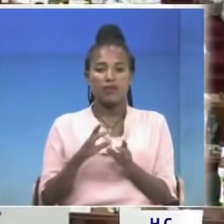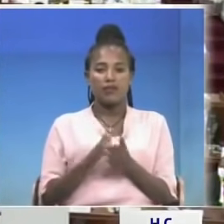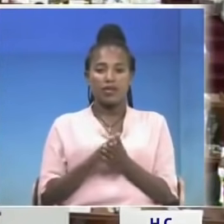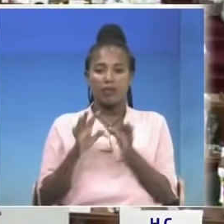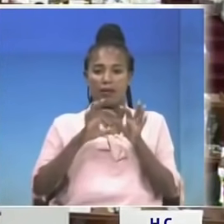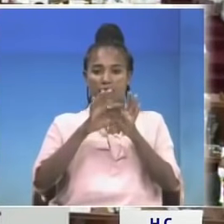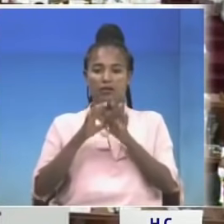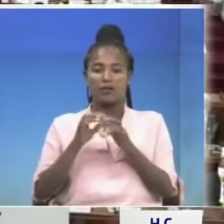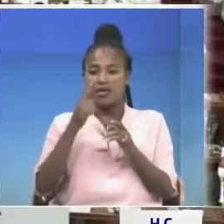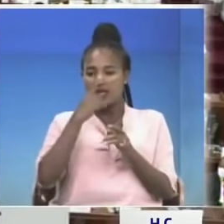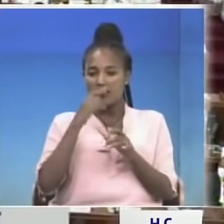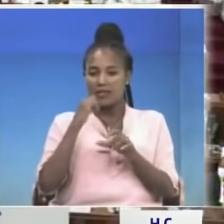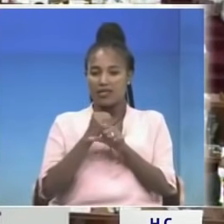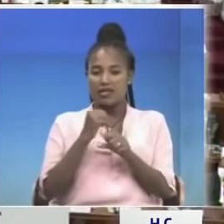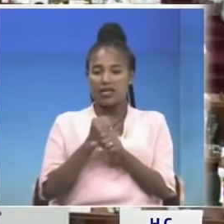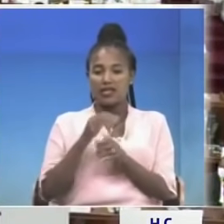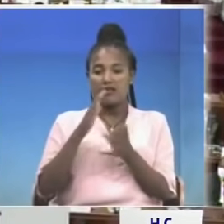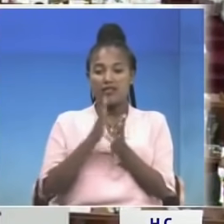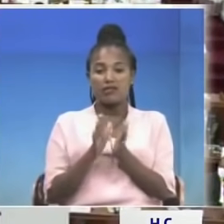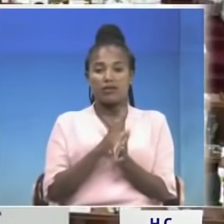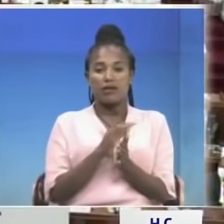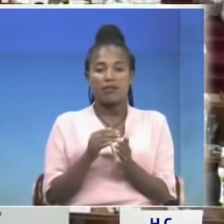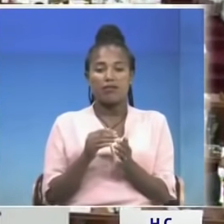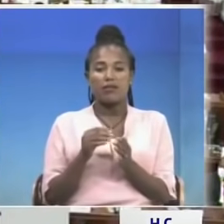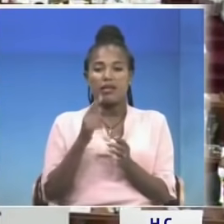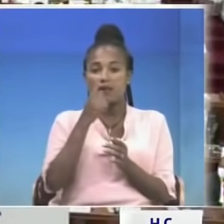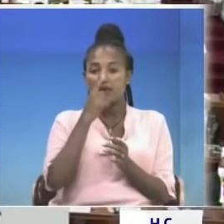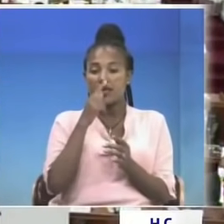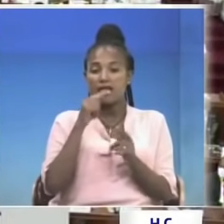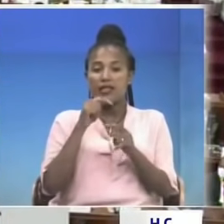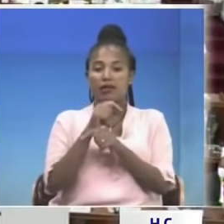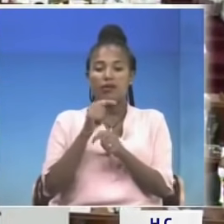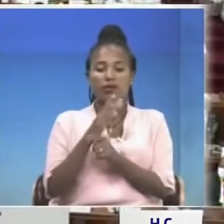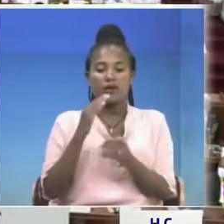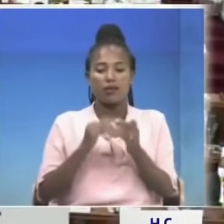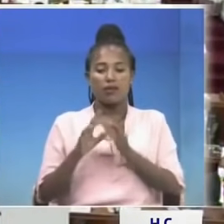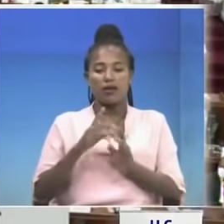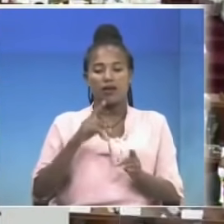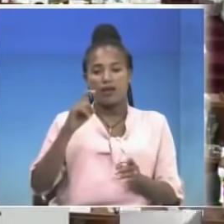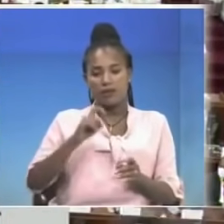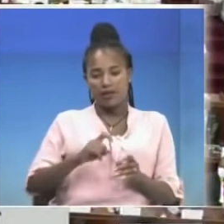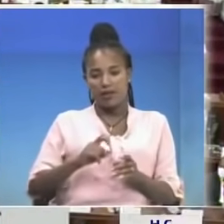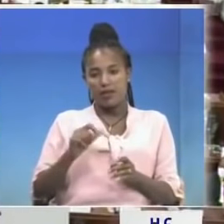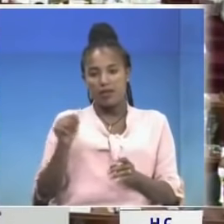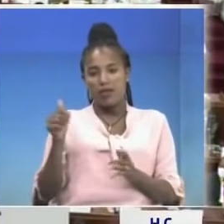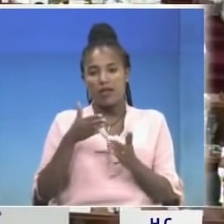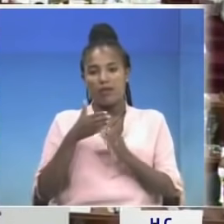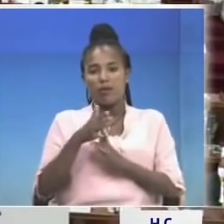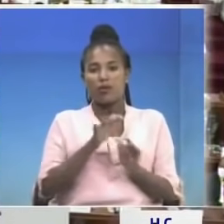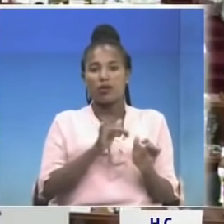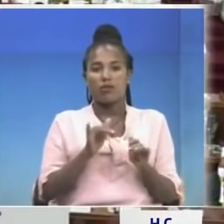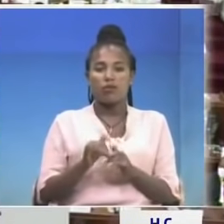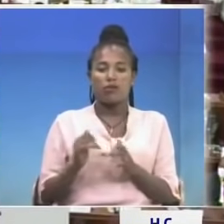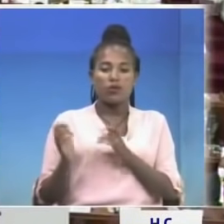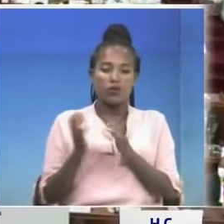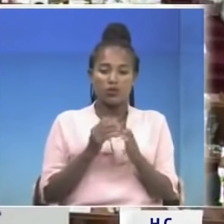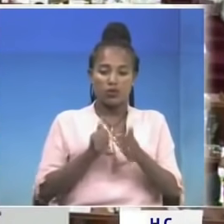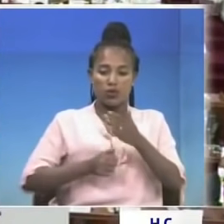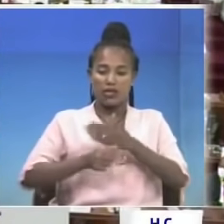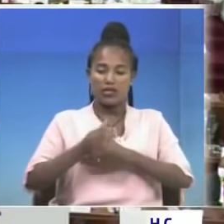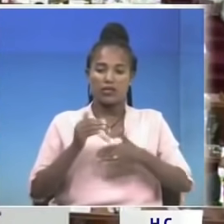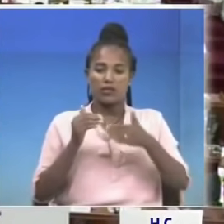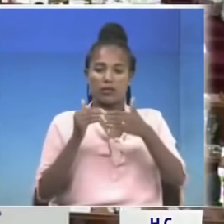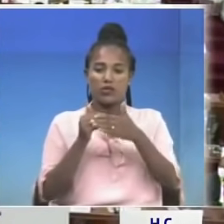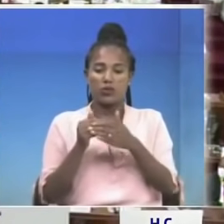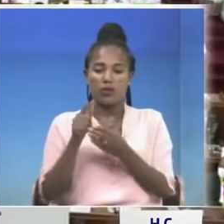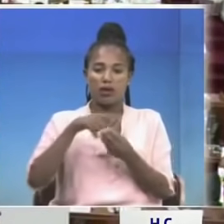ማህበረሰቡ የተለመደ ስራውን እንዲከውን ወይም ደግሞ ወደ ተለመደ ተግባሩ እንዲገባ ማድረግ አለበት። በሌላ በኩል ደግሞ በጦርነቱ ጉዳት